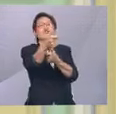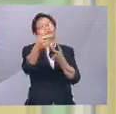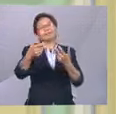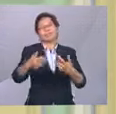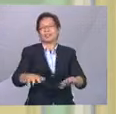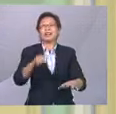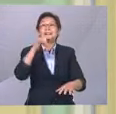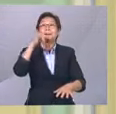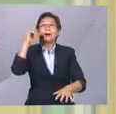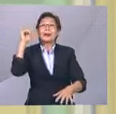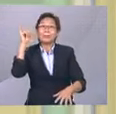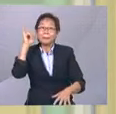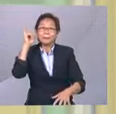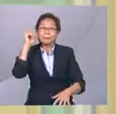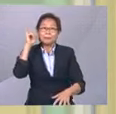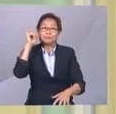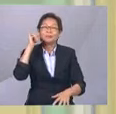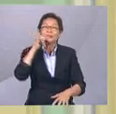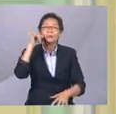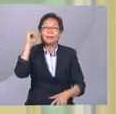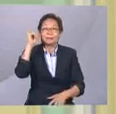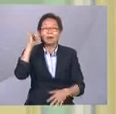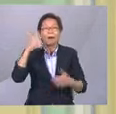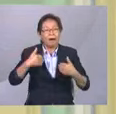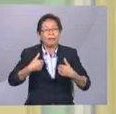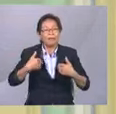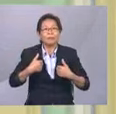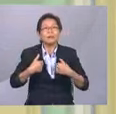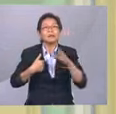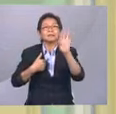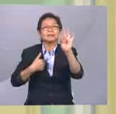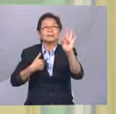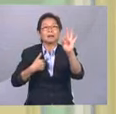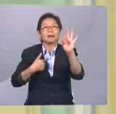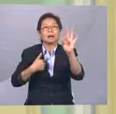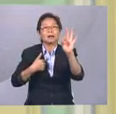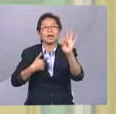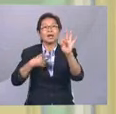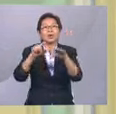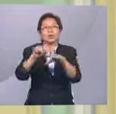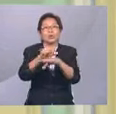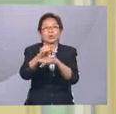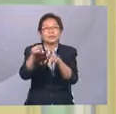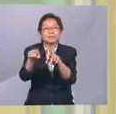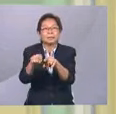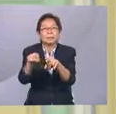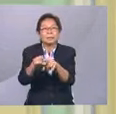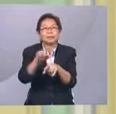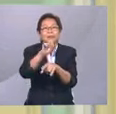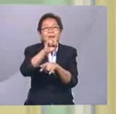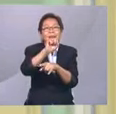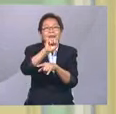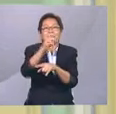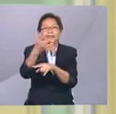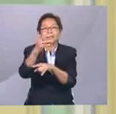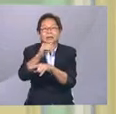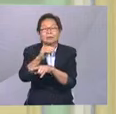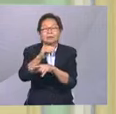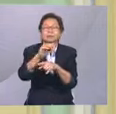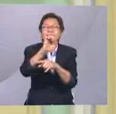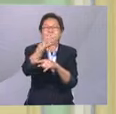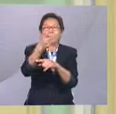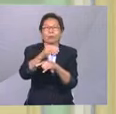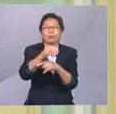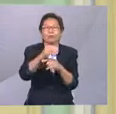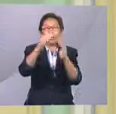Semalam juga sebanyak sembilan kawasan guna the skin's rata kos rendah